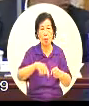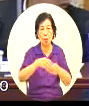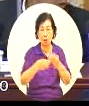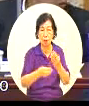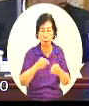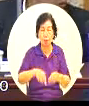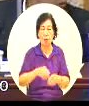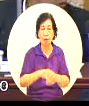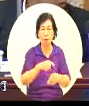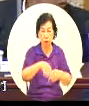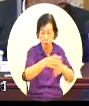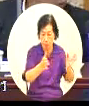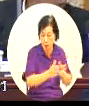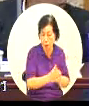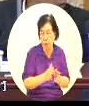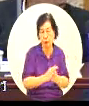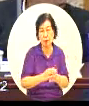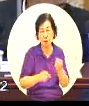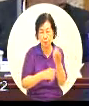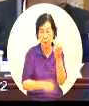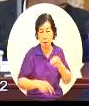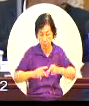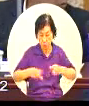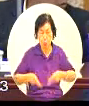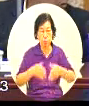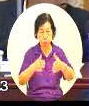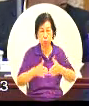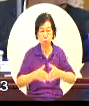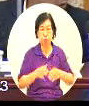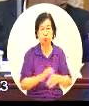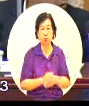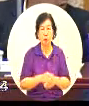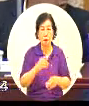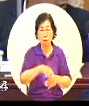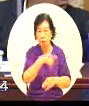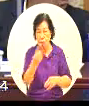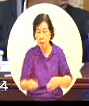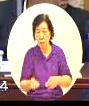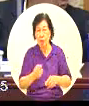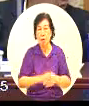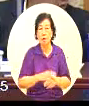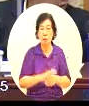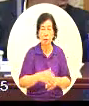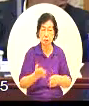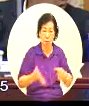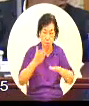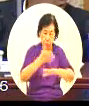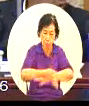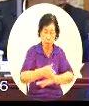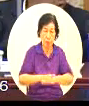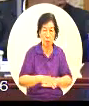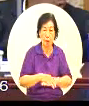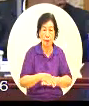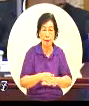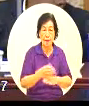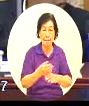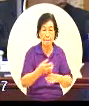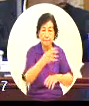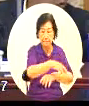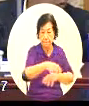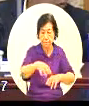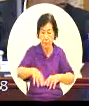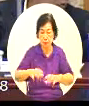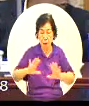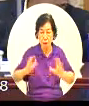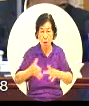要修改法令的。那尤其是我们接下来国土计划法已经通过，各个地方都要提我们自己的国土计